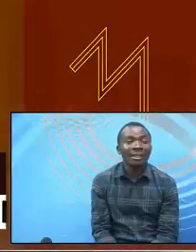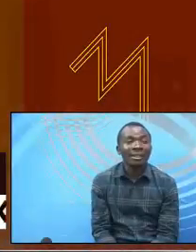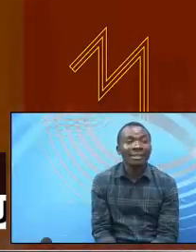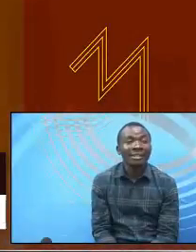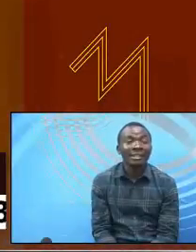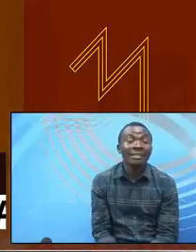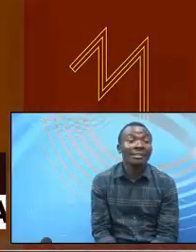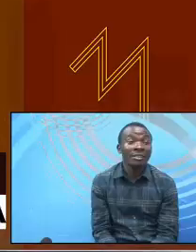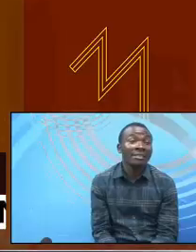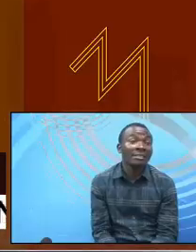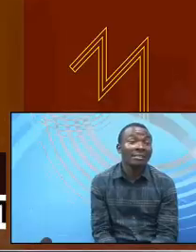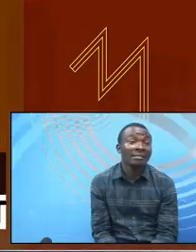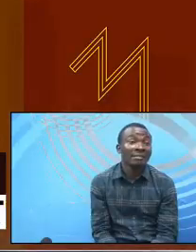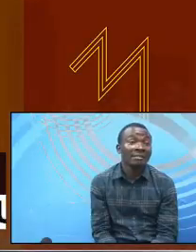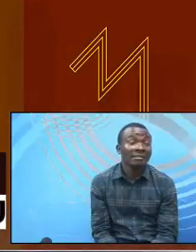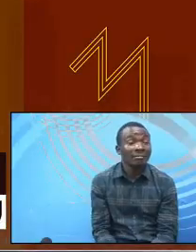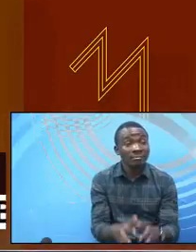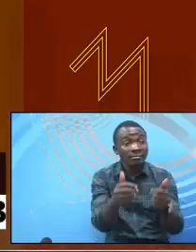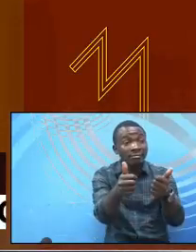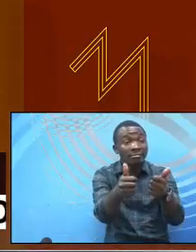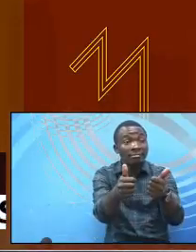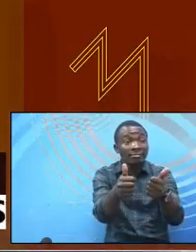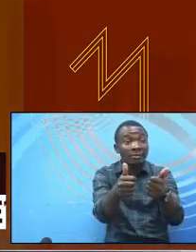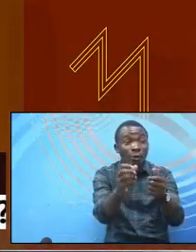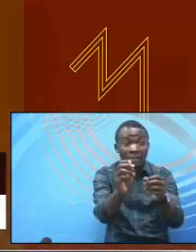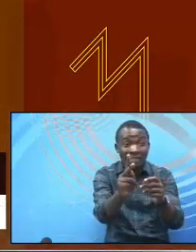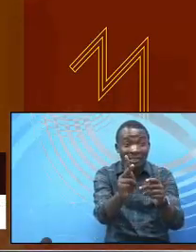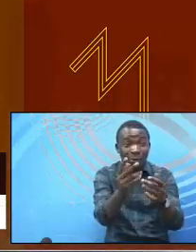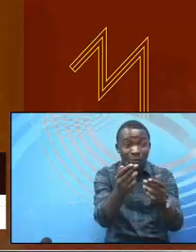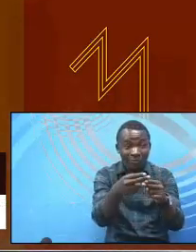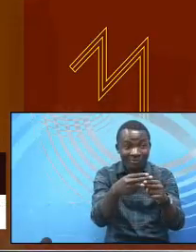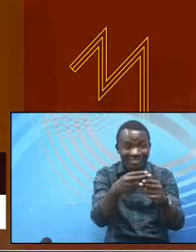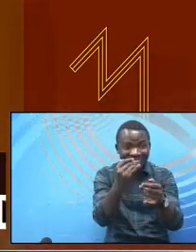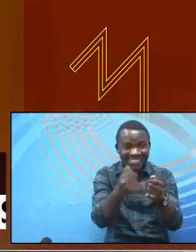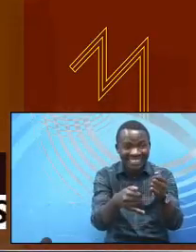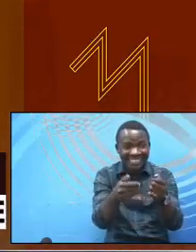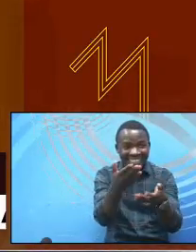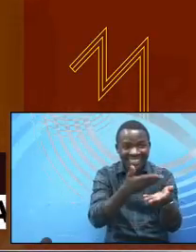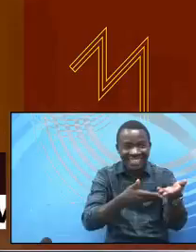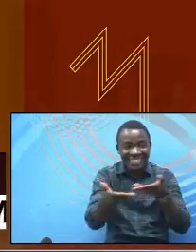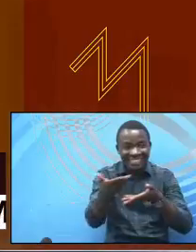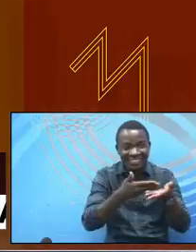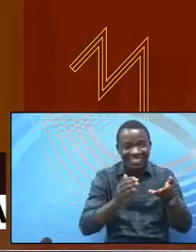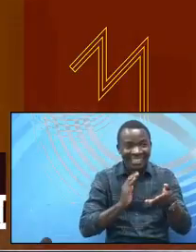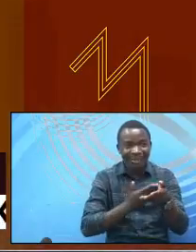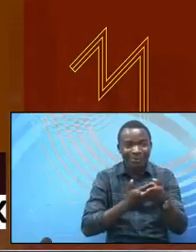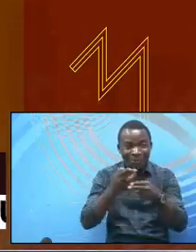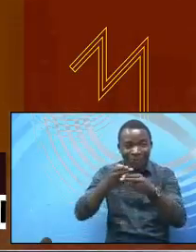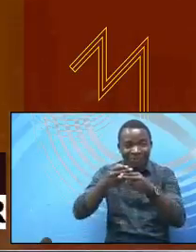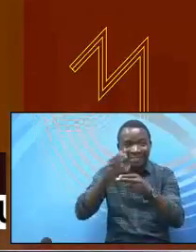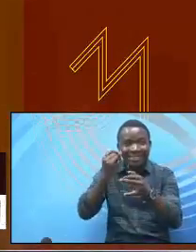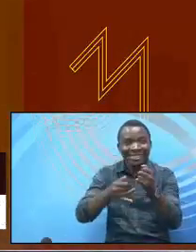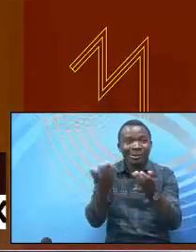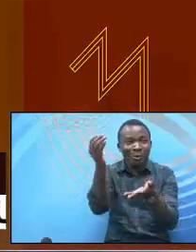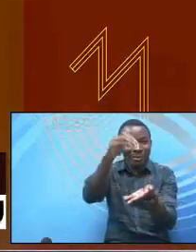Rwanda kandi ni byiza aha tujye gusoza rero ikiganiro cyacu tugana ku musozo